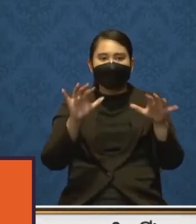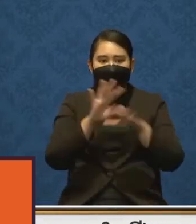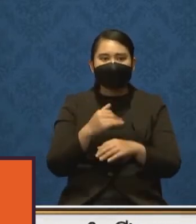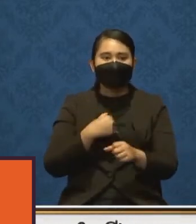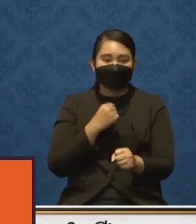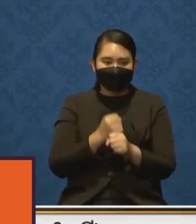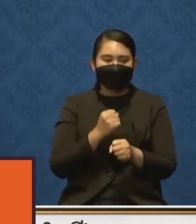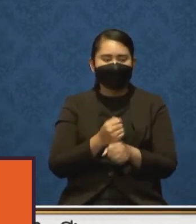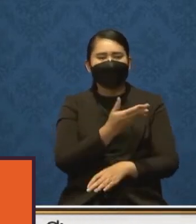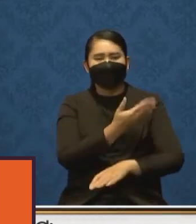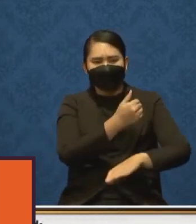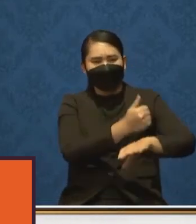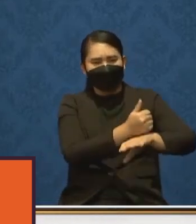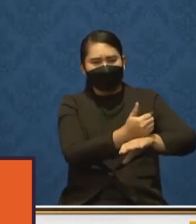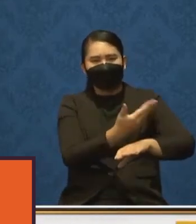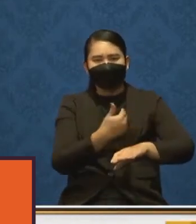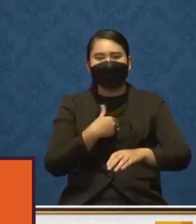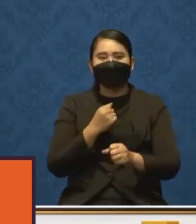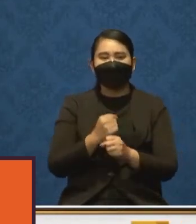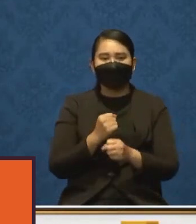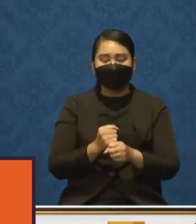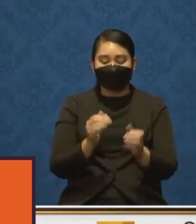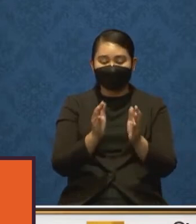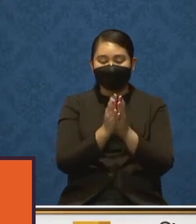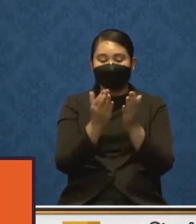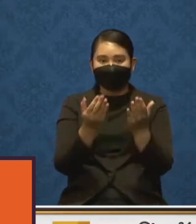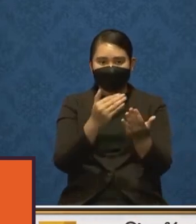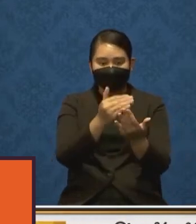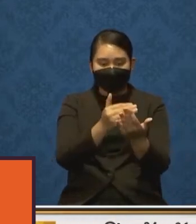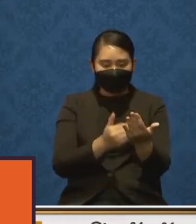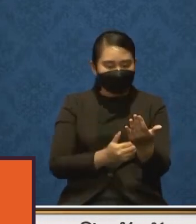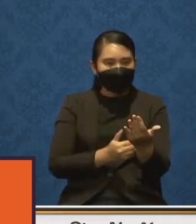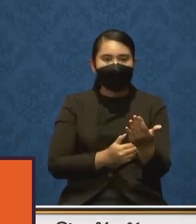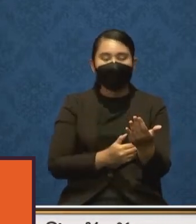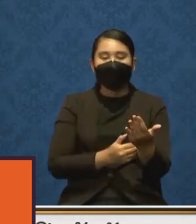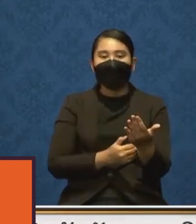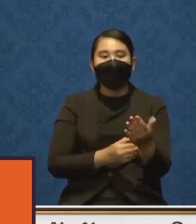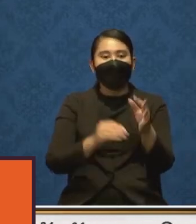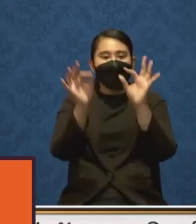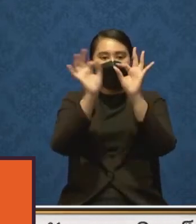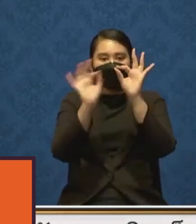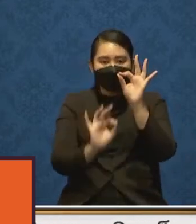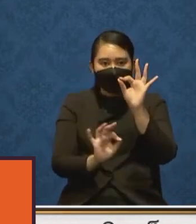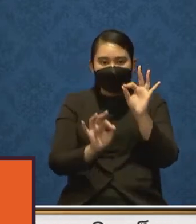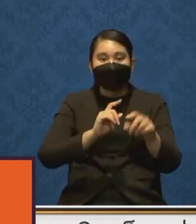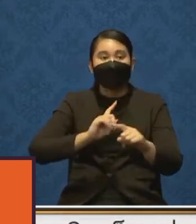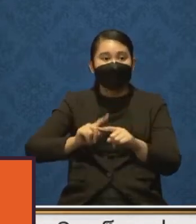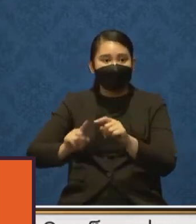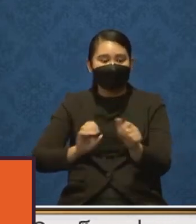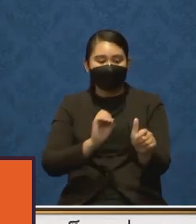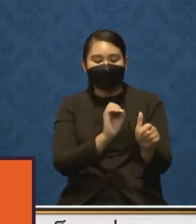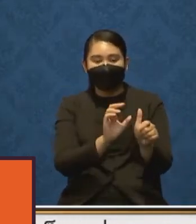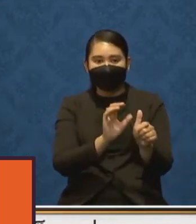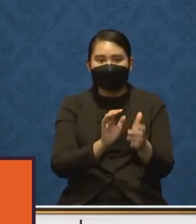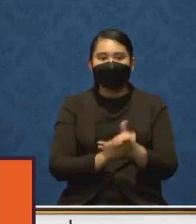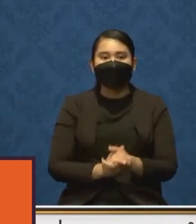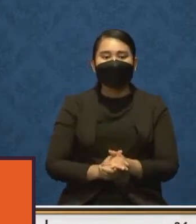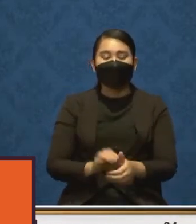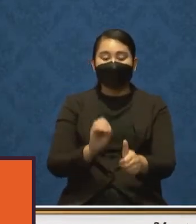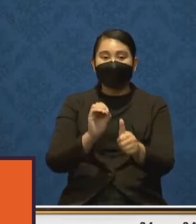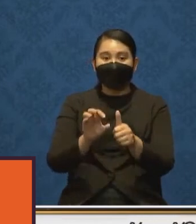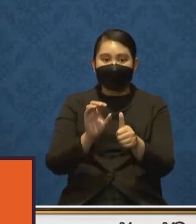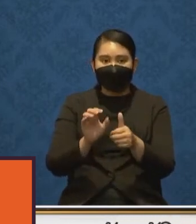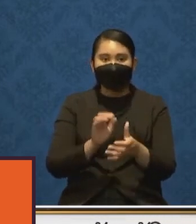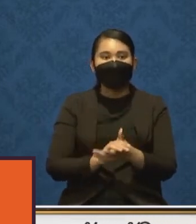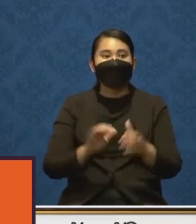กำลังทำปฏิบัติหน้าที่อยู่ลงทำปฏิบัทหนาที่อยู่ในเอกสาร มันแปลความไดหายอย่างครับยัง ข้อเสนิณไของท่านี่เสนินไไปยัง